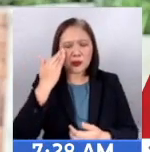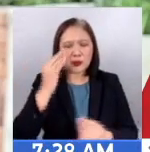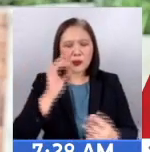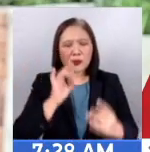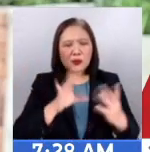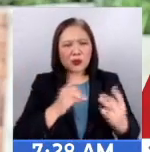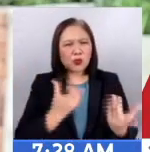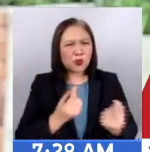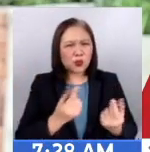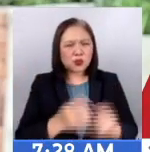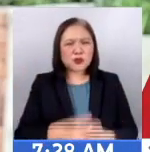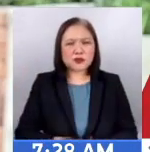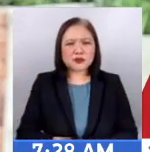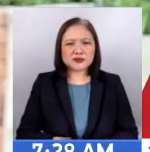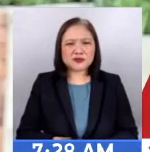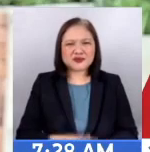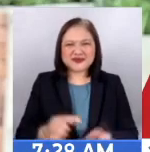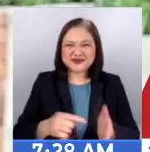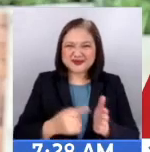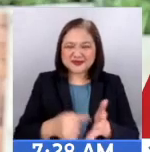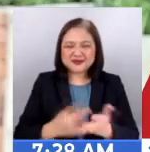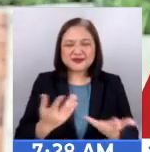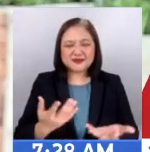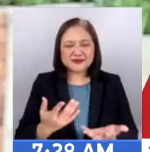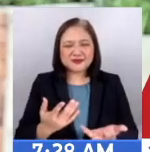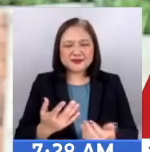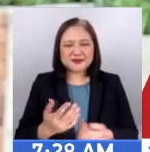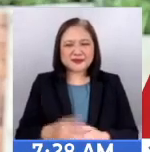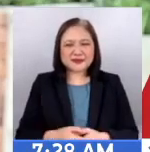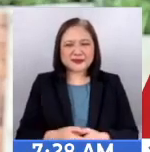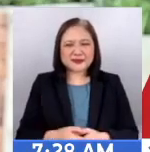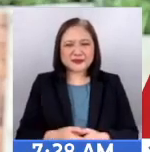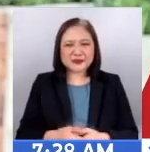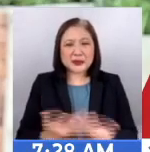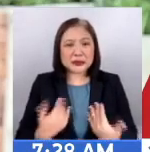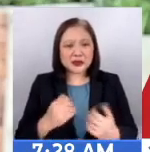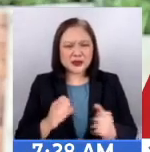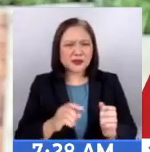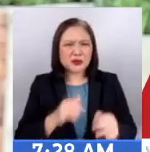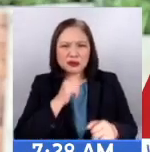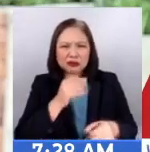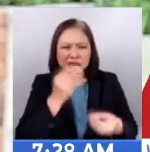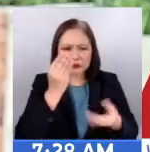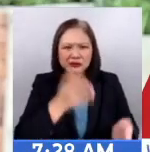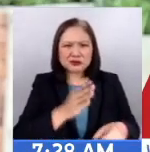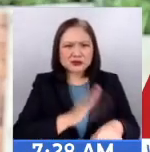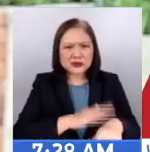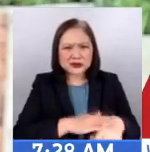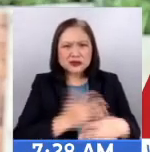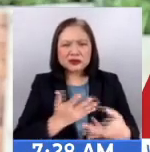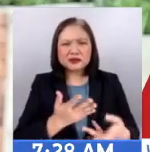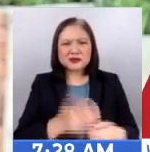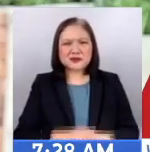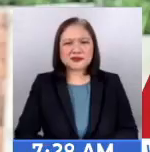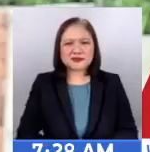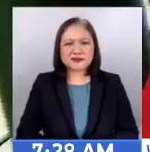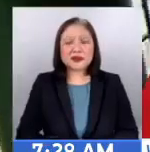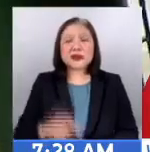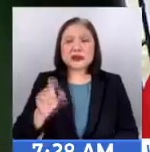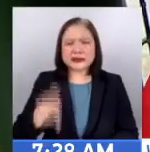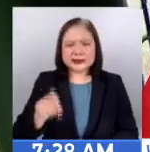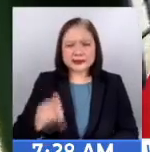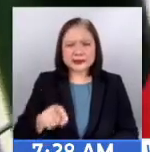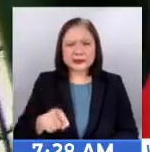minsan kasi yung pagkaka... hindi nasasabihan ng maayos. So, kailangan talaga is